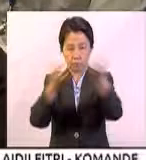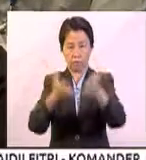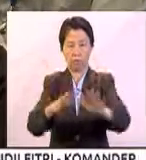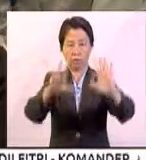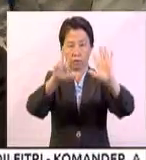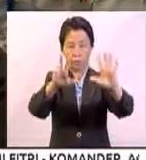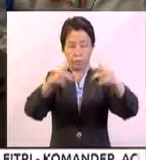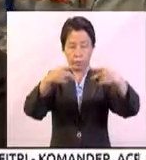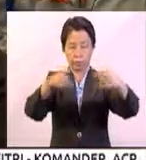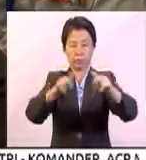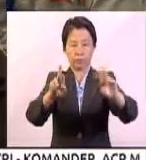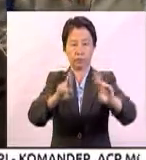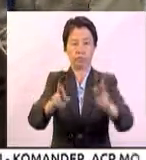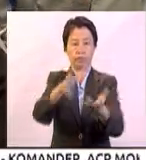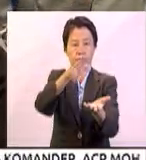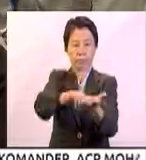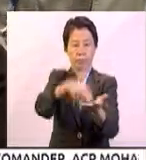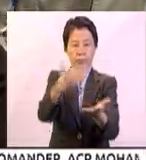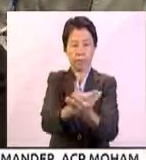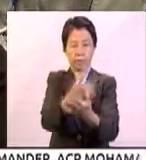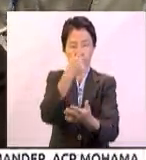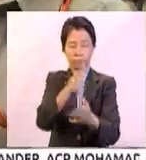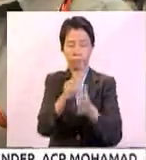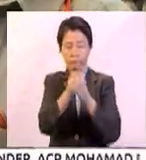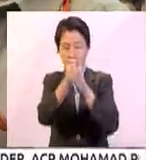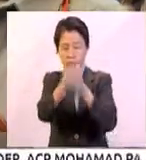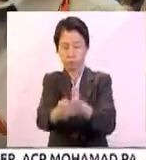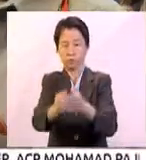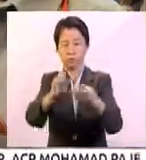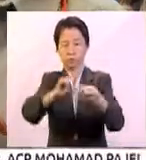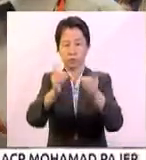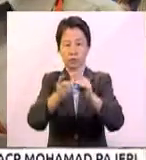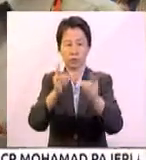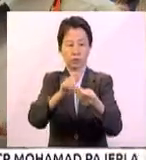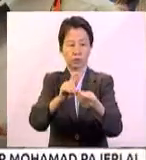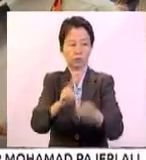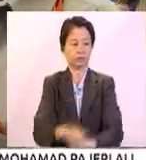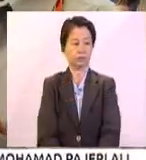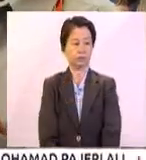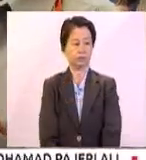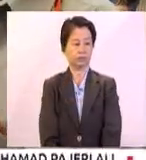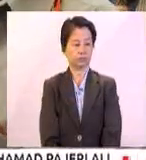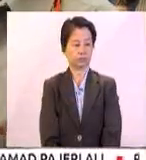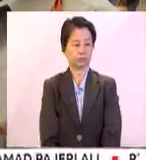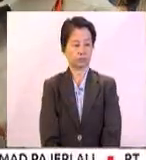penyedia pasaran diiktiraf baharu untuk memacu ekonomi digital tempatan.